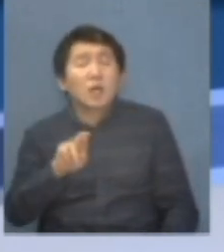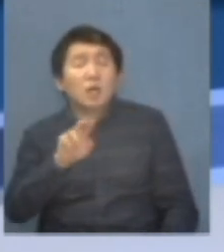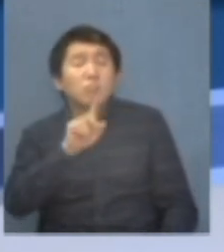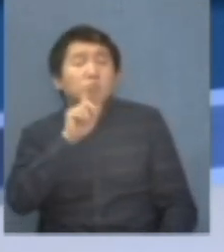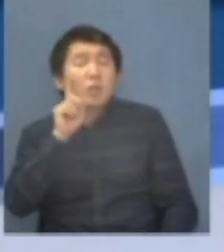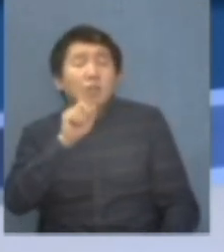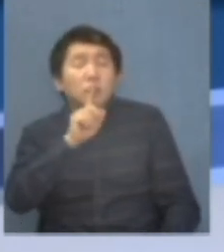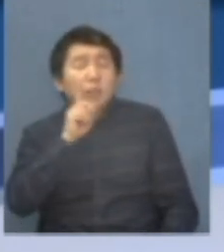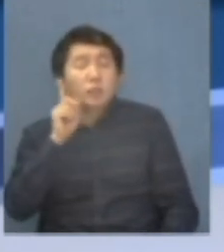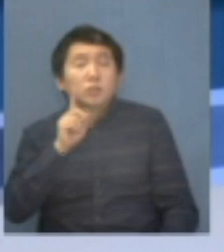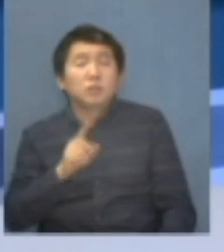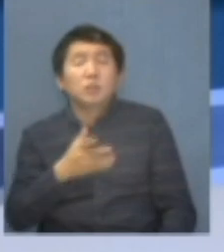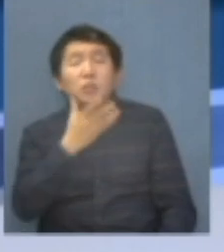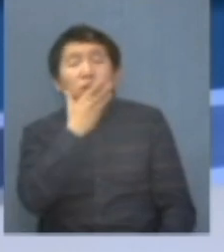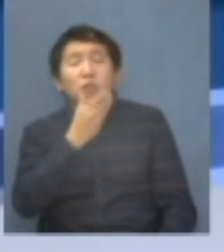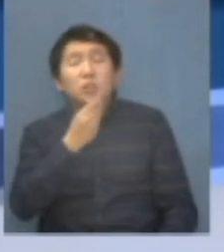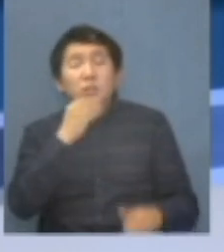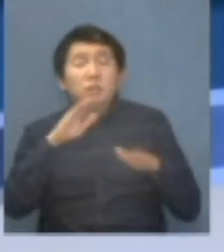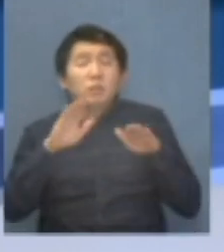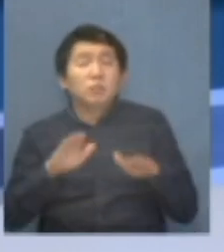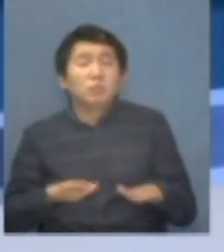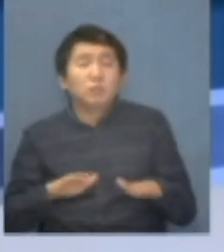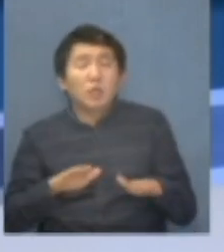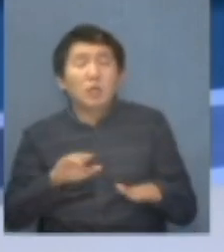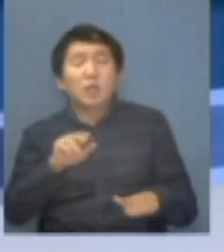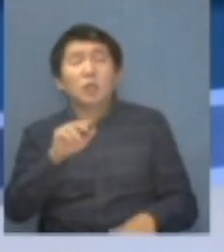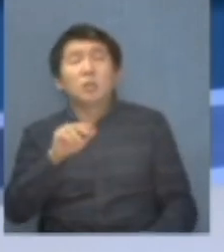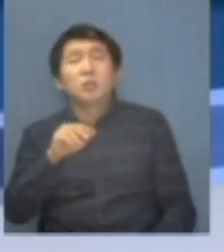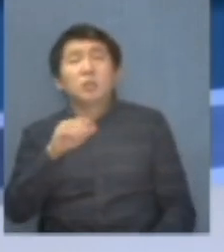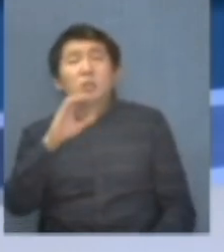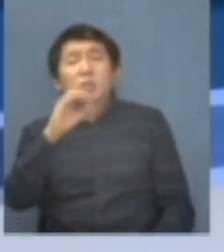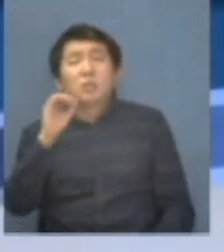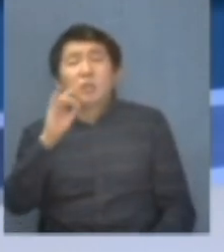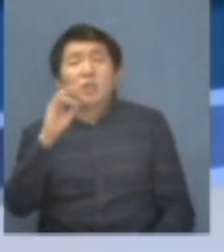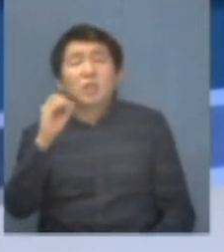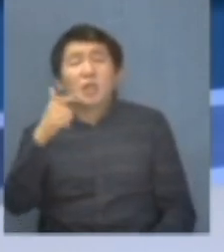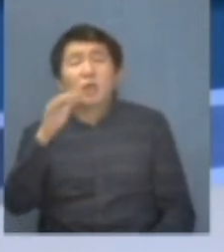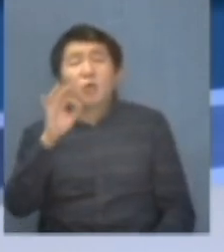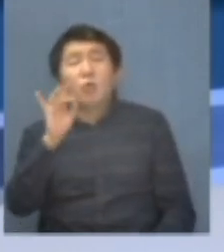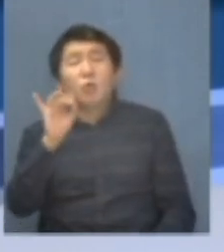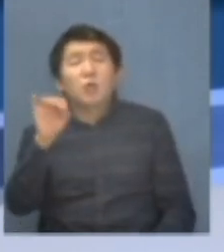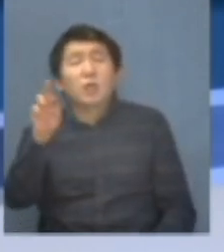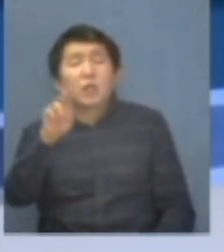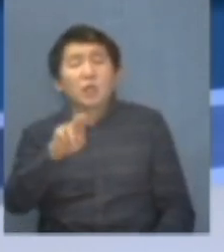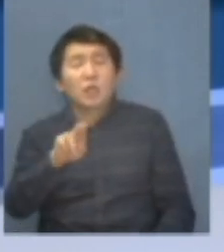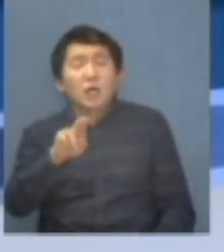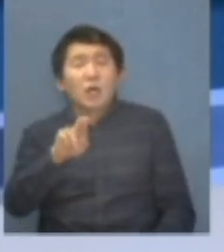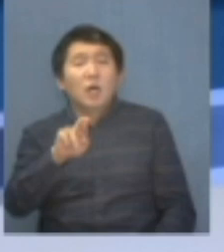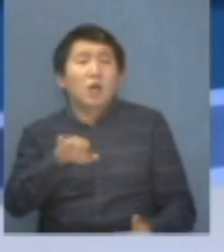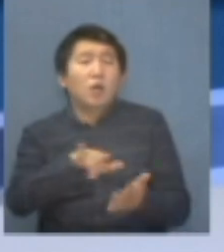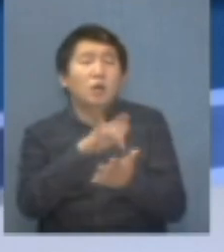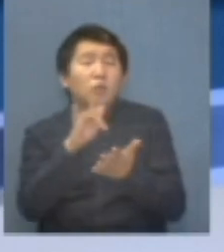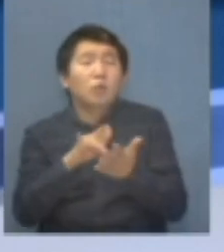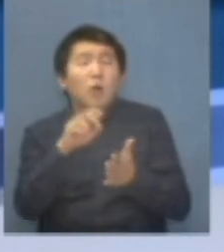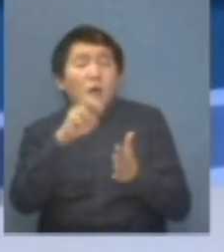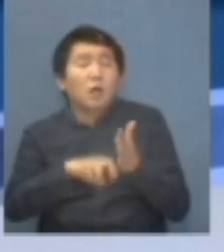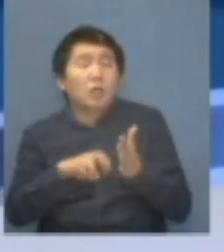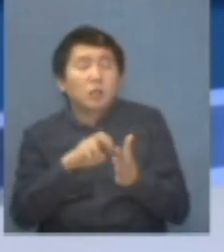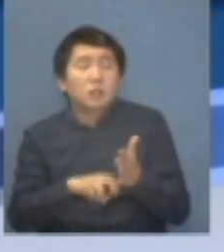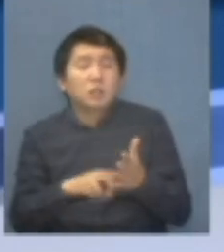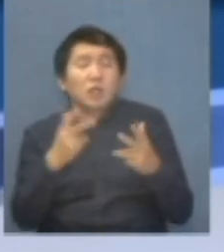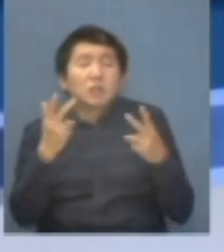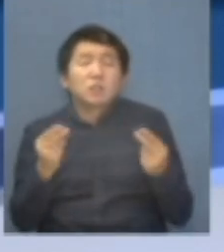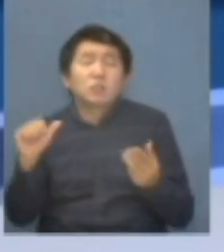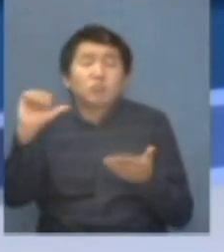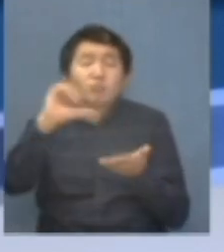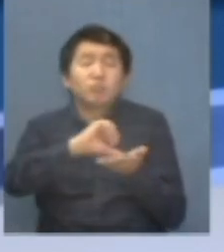самых живописных мест области на базе отдыха Синегорье в городе Ридере. На базе лагеря состоялось мероприятие, где приняли участие члены